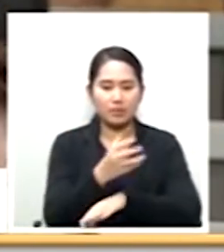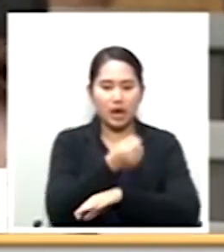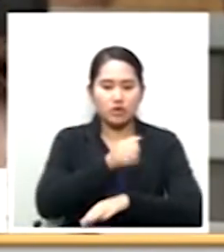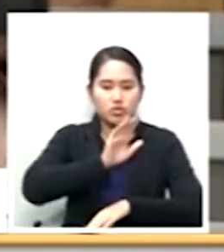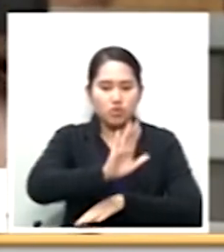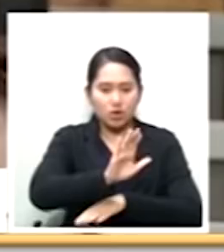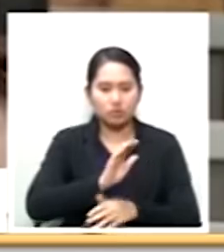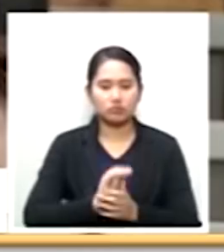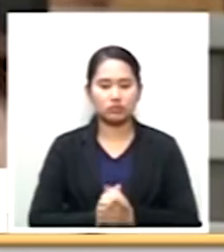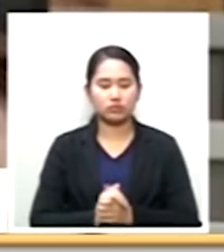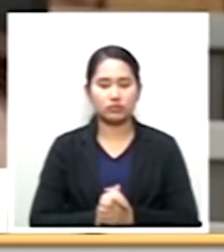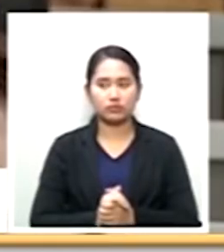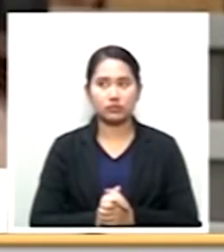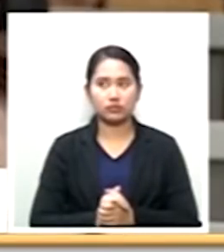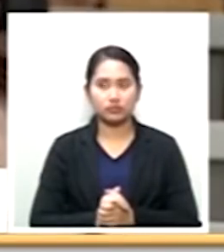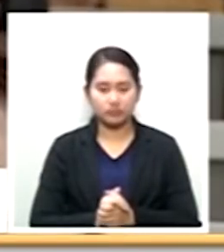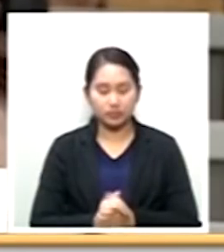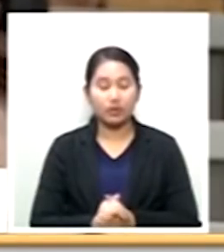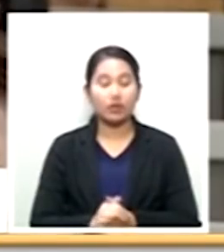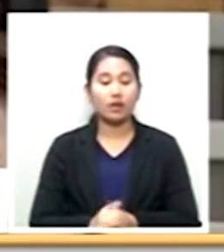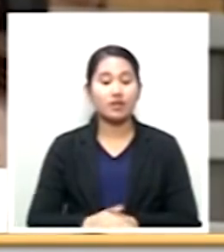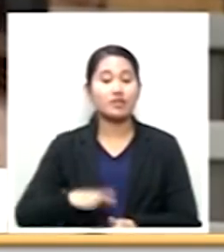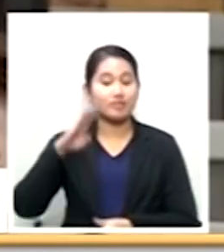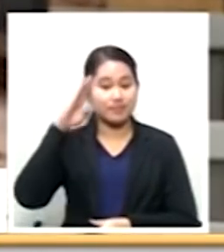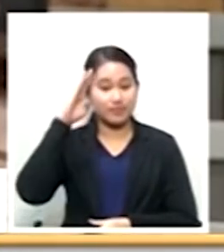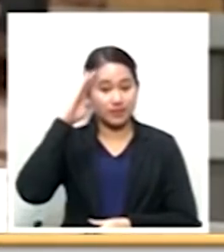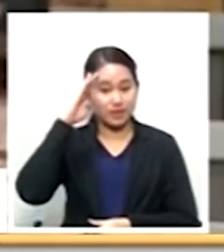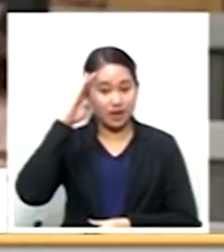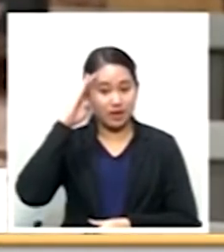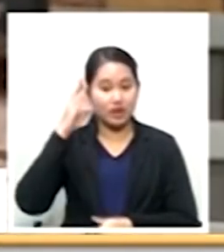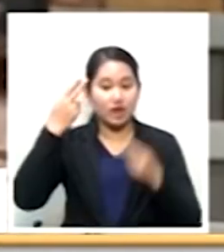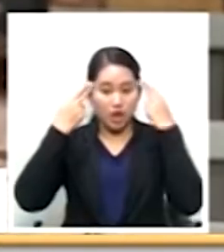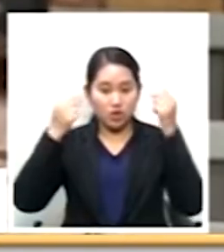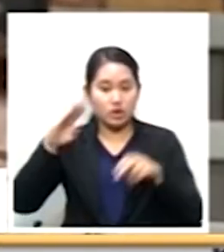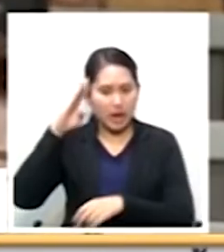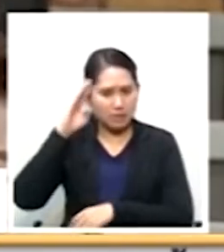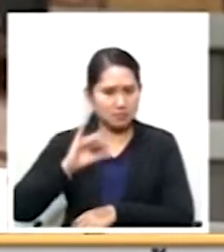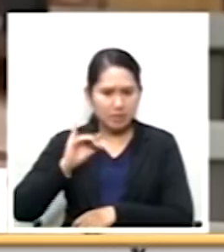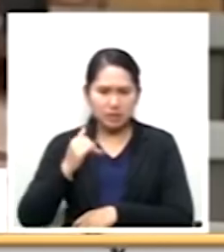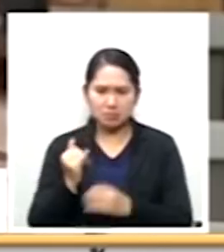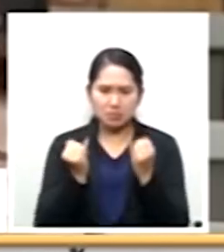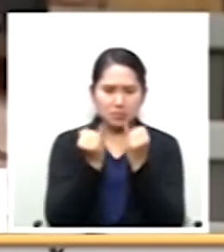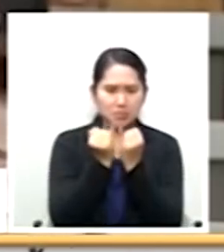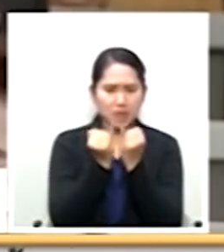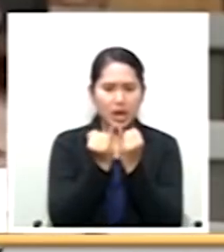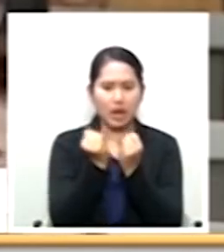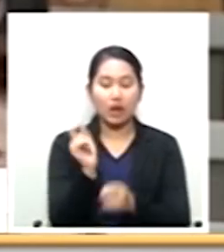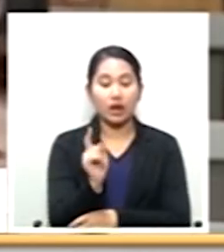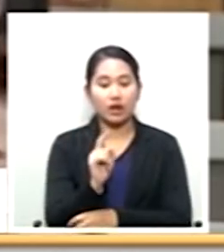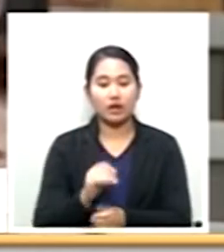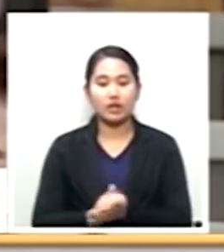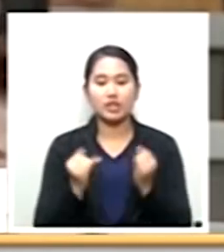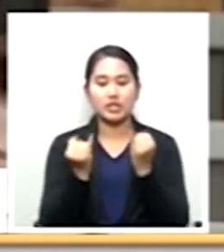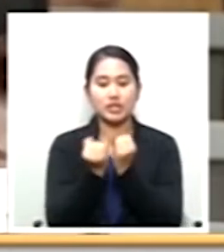ของคณะรัฐมนตรีครับท่านพลเอกประยุทธ์จันทร์โอชาในฐานะรัฐมนตรีเนี่ยท่านคงคุ้นชินครับคุ้นชินกับ